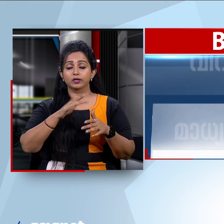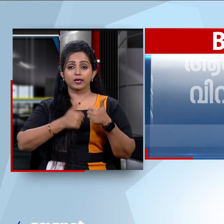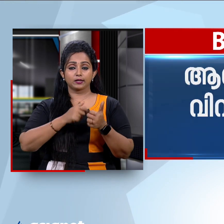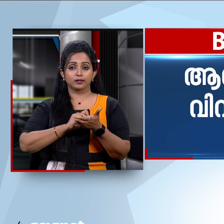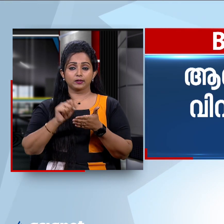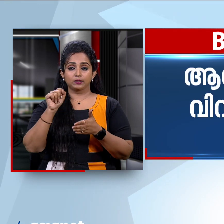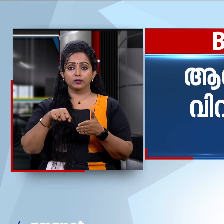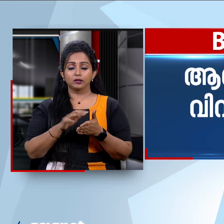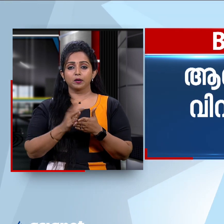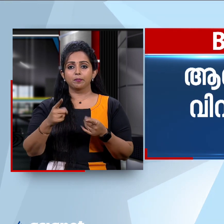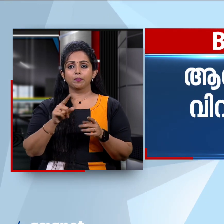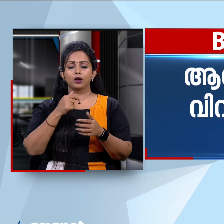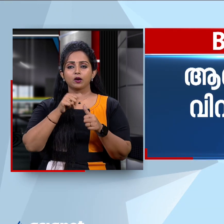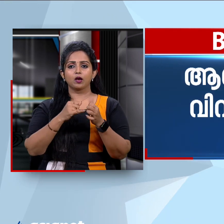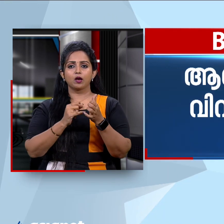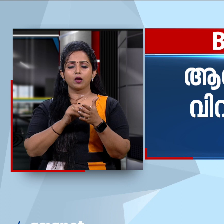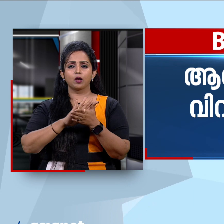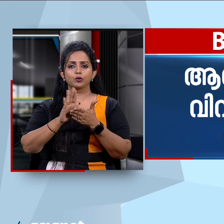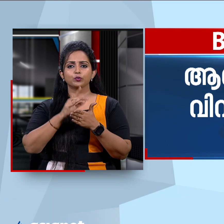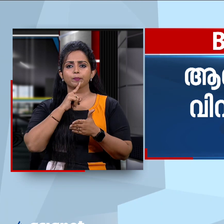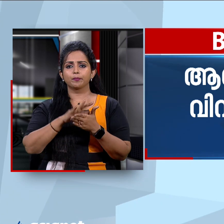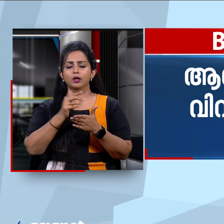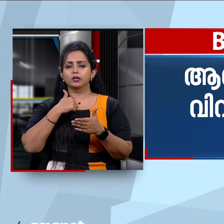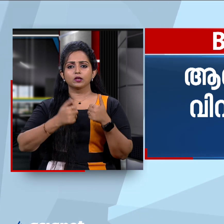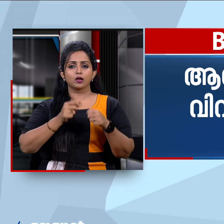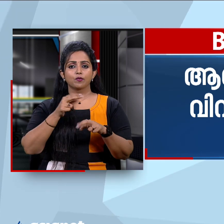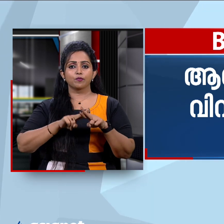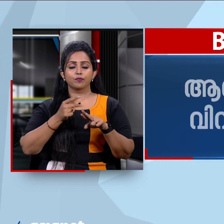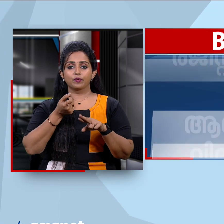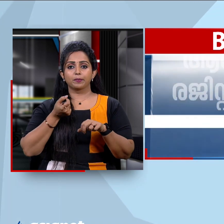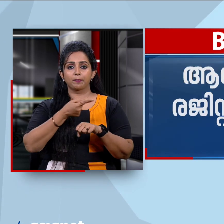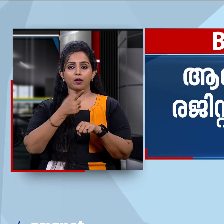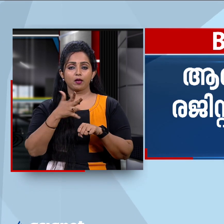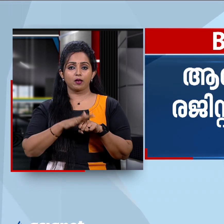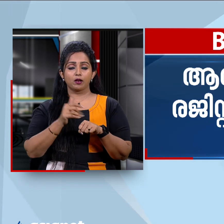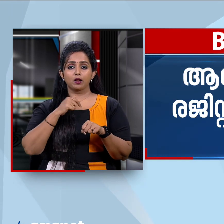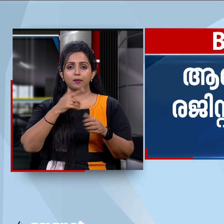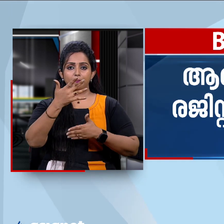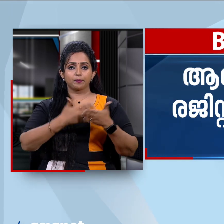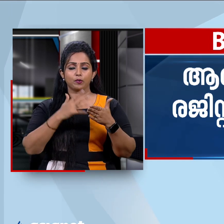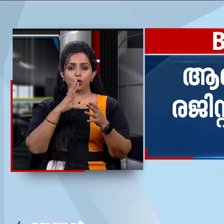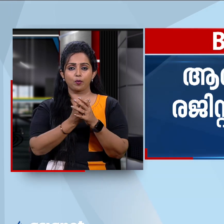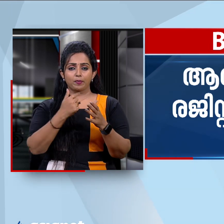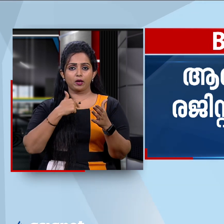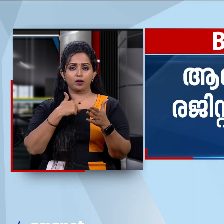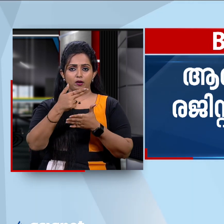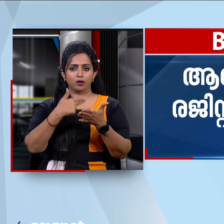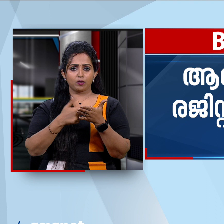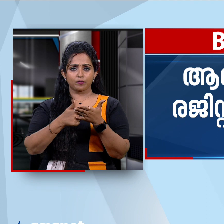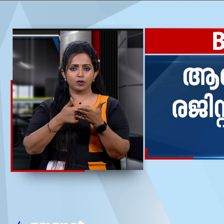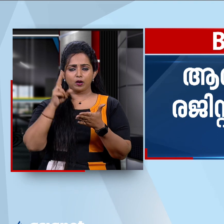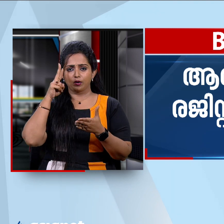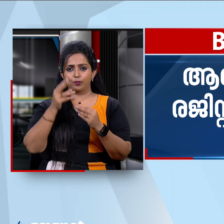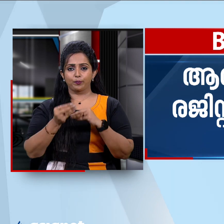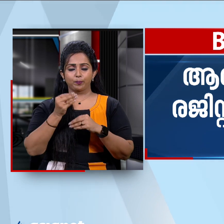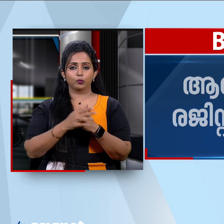ആർഷോ പറഞ്ഞത് താൻ ഫീസ് അടച്ചിട്ടില്ല. ആ രീതിയിൽ ജൂനിയർ വിദ്യാർത്ഥികളുടെ പേരിനൊപ്പം പട്ടികയ്ക്കൊപ്പം തന്റെ പേര് വന്നതിൽ ചില ഇടപെടലുണ്ട്. വകുപ്പ്